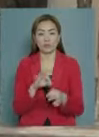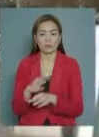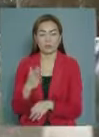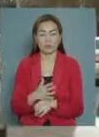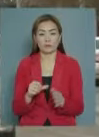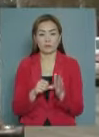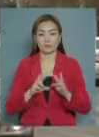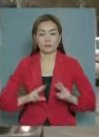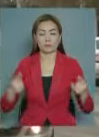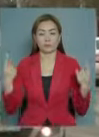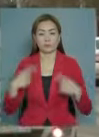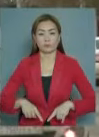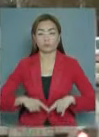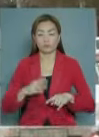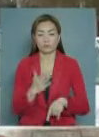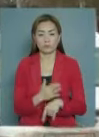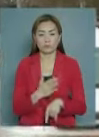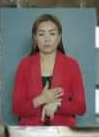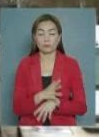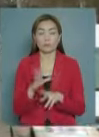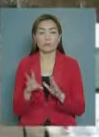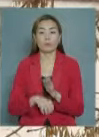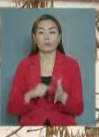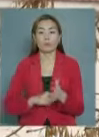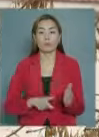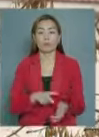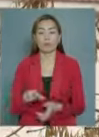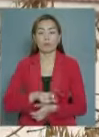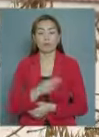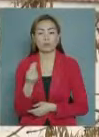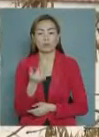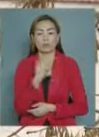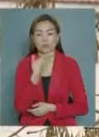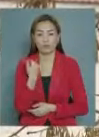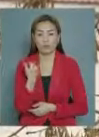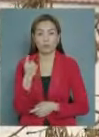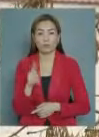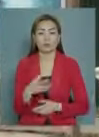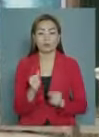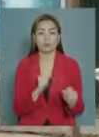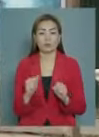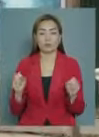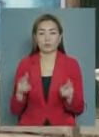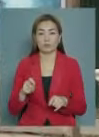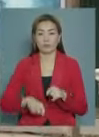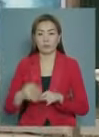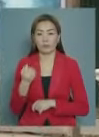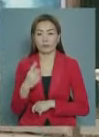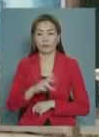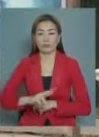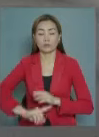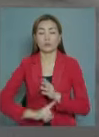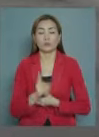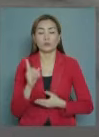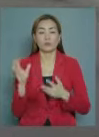болса, 6-ау да банкроттықтың әз ағылдында. Оған себеп жол ақысының дұрыс төленбеуі. Соның алдын алу мақсатында 11 қаңтардан